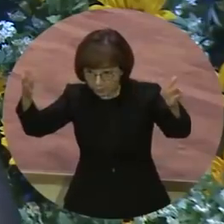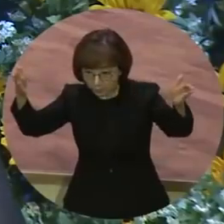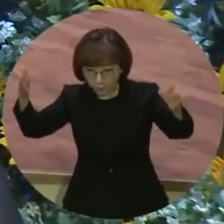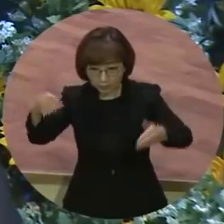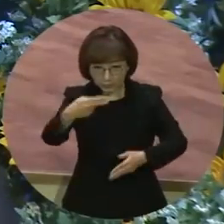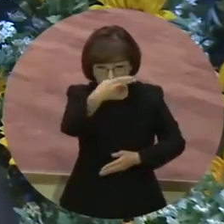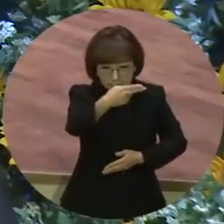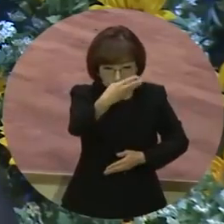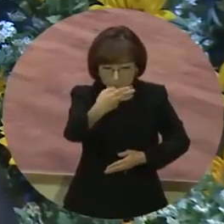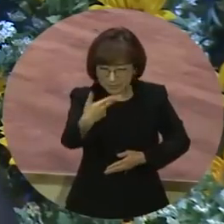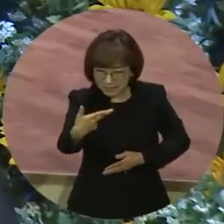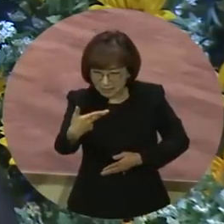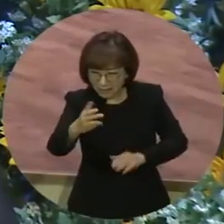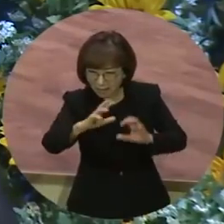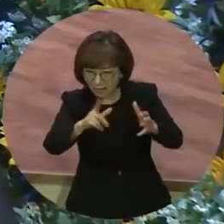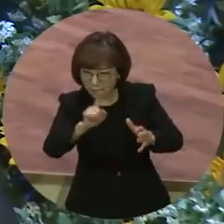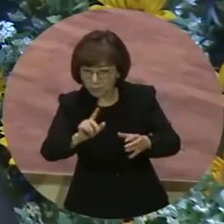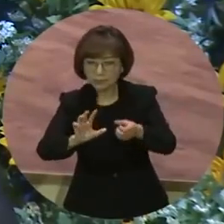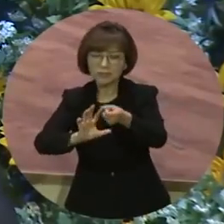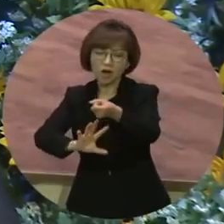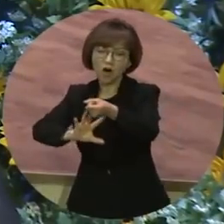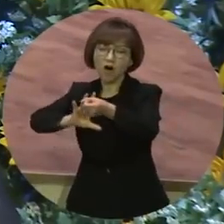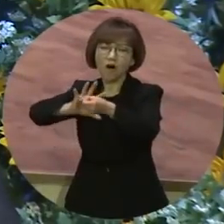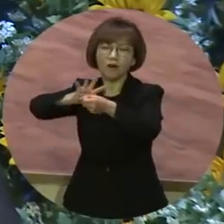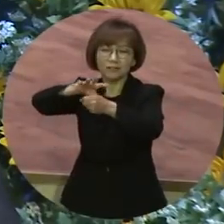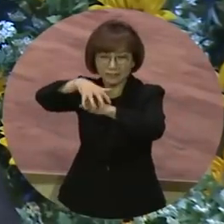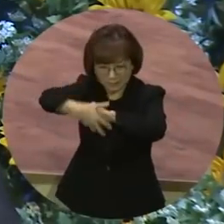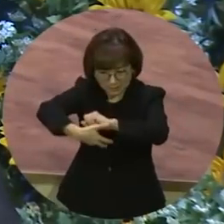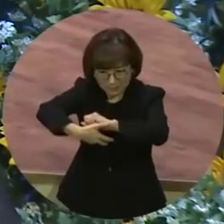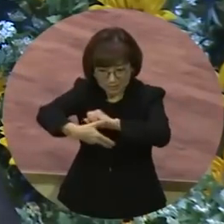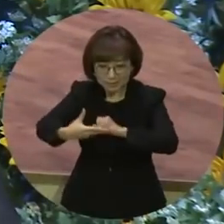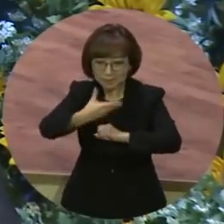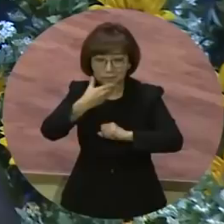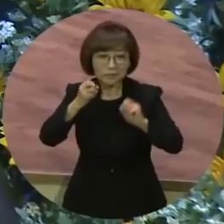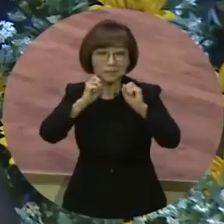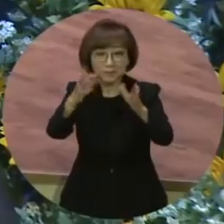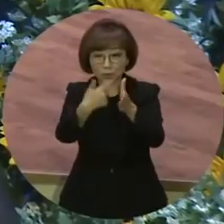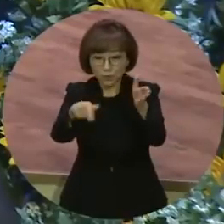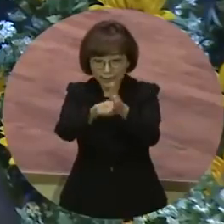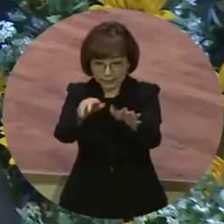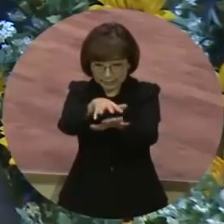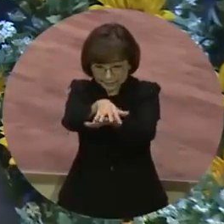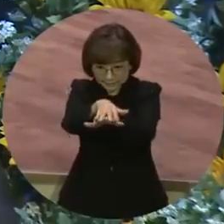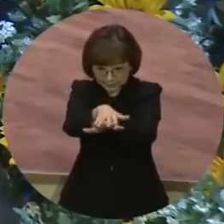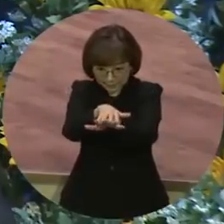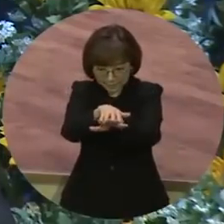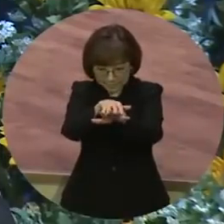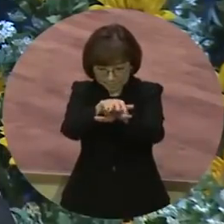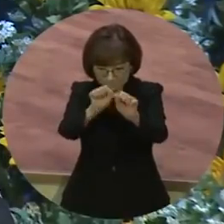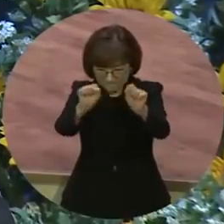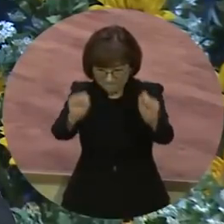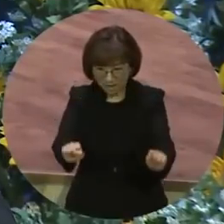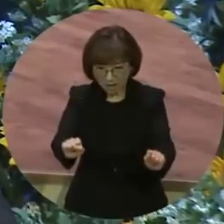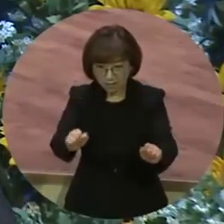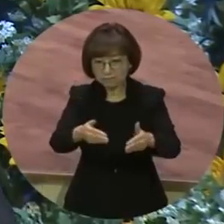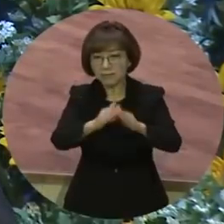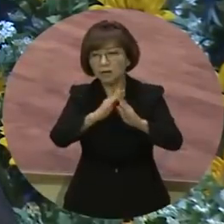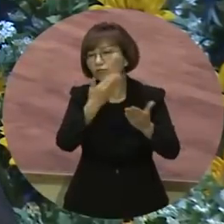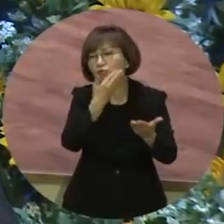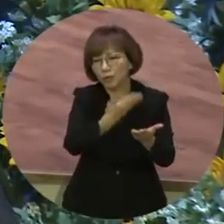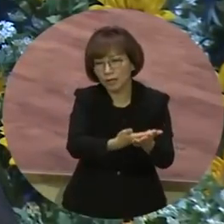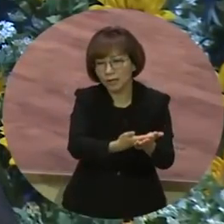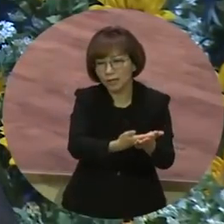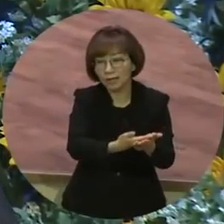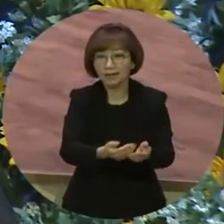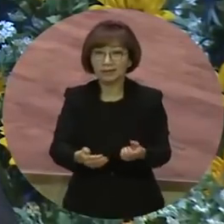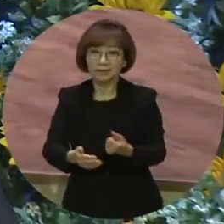세계 복음화다. 세계 복음화할 수 있는 시스템을 정말로 여러분이 중요하다는 사실을 아시고 여러분이 이